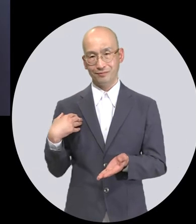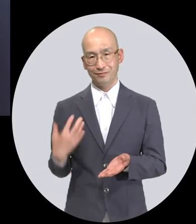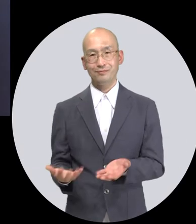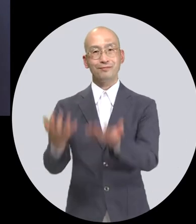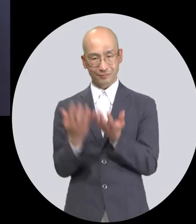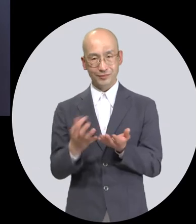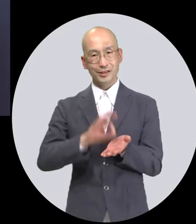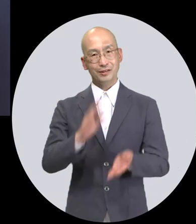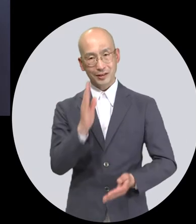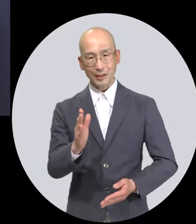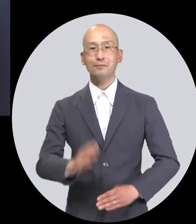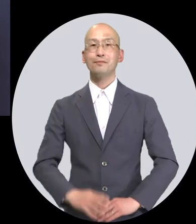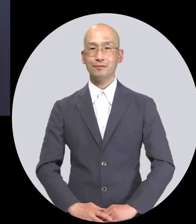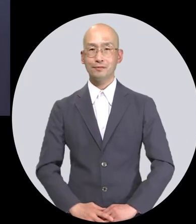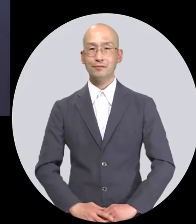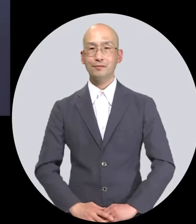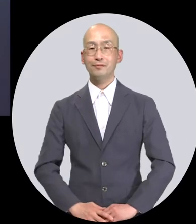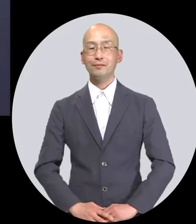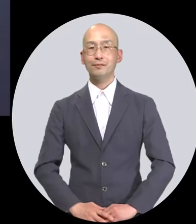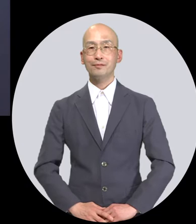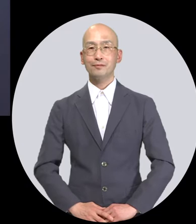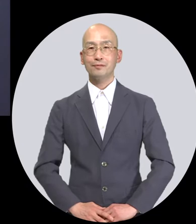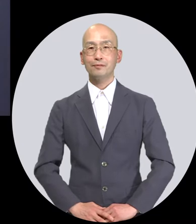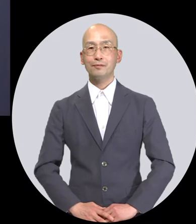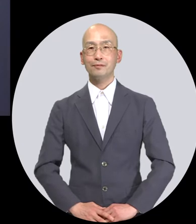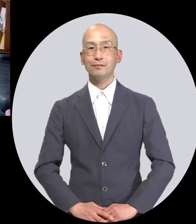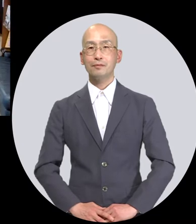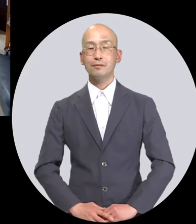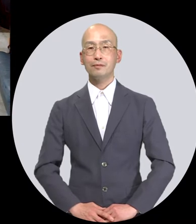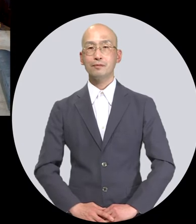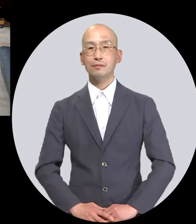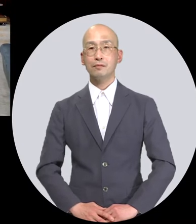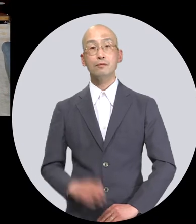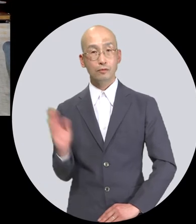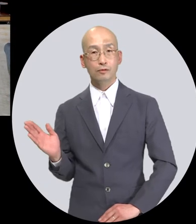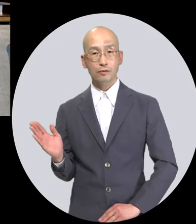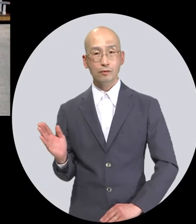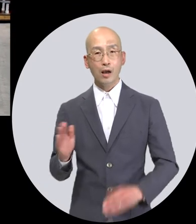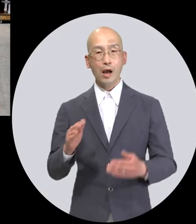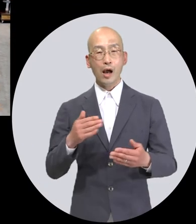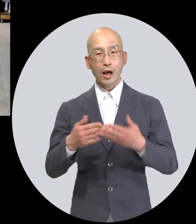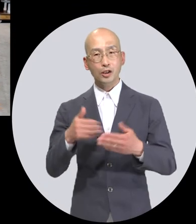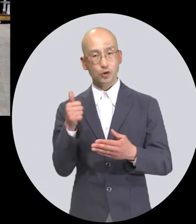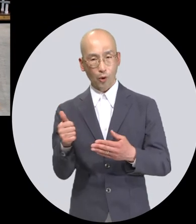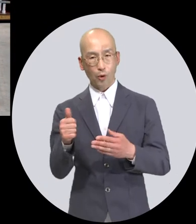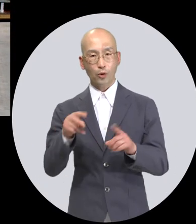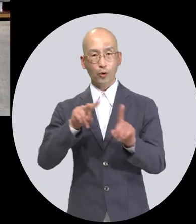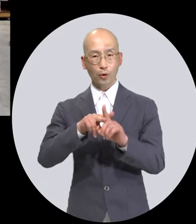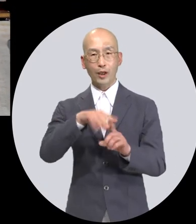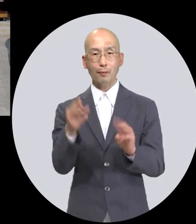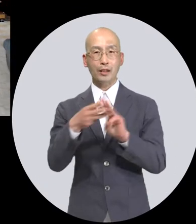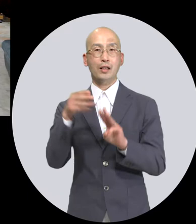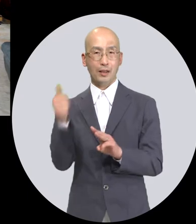ひご活用いただければと思います。はい、これはアーティストの小山田徹さんが作って